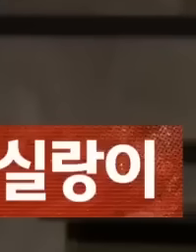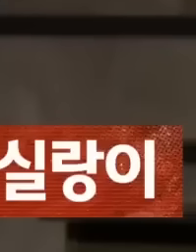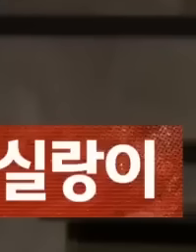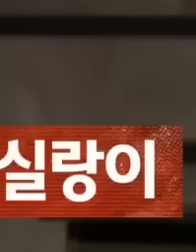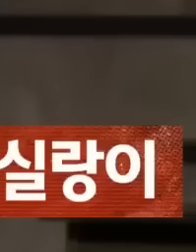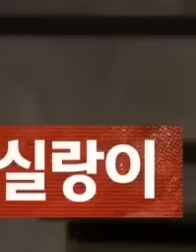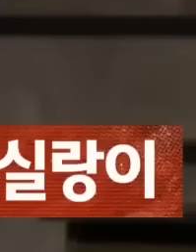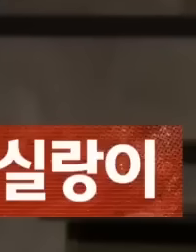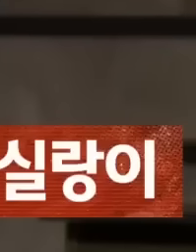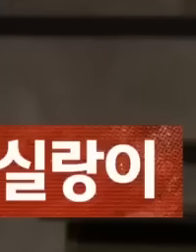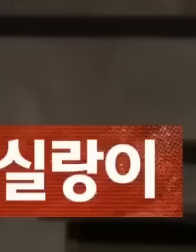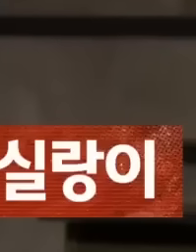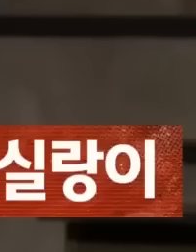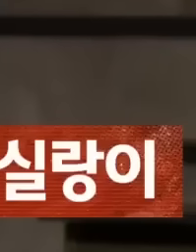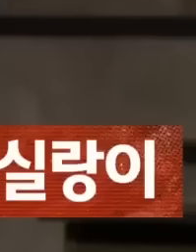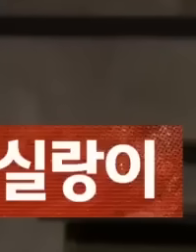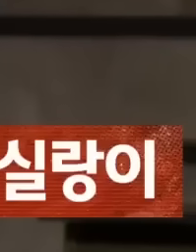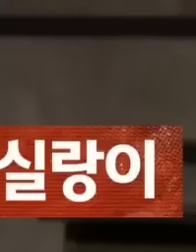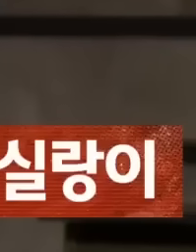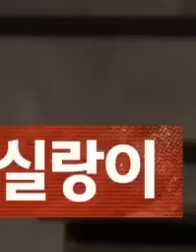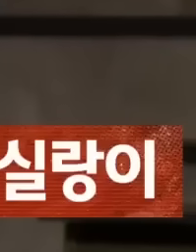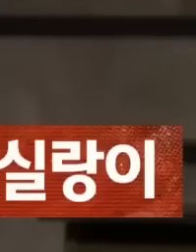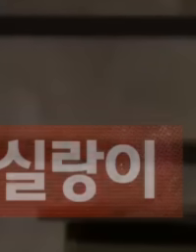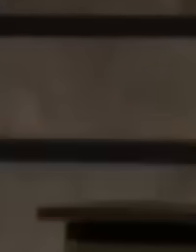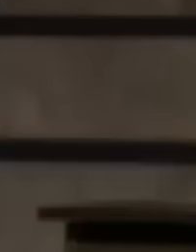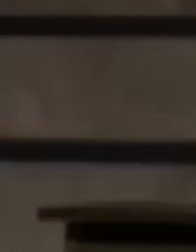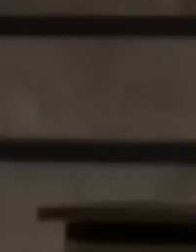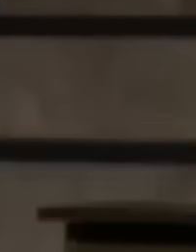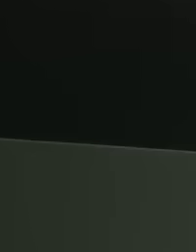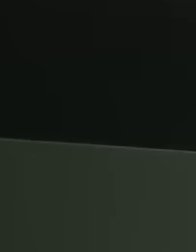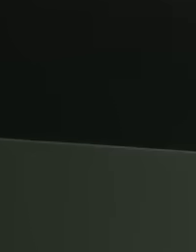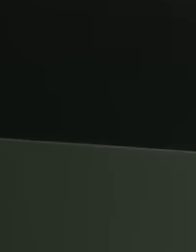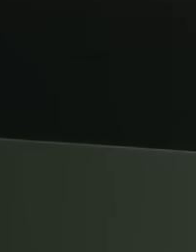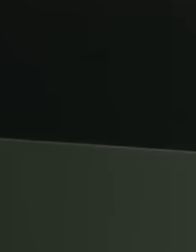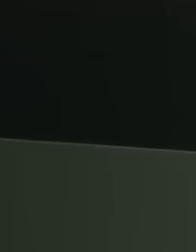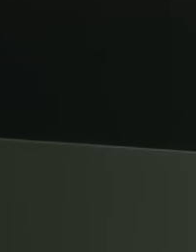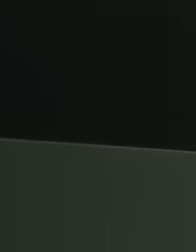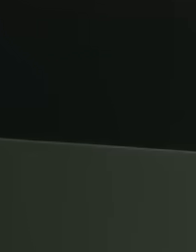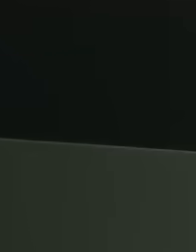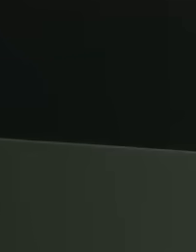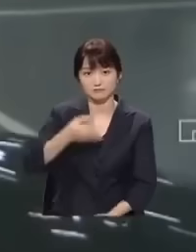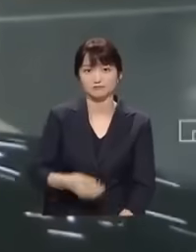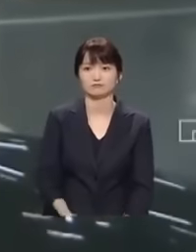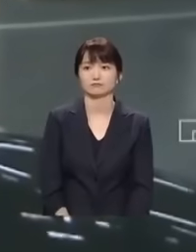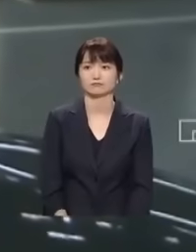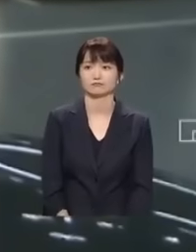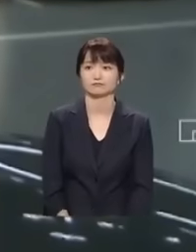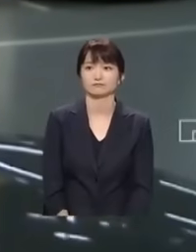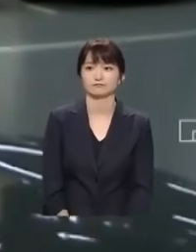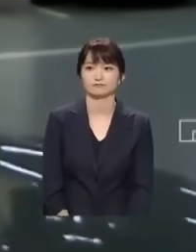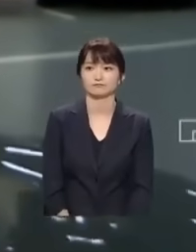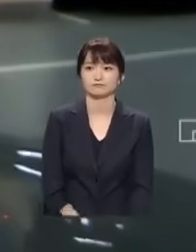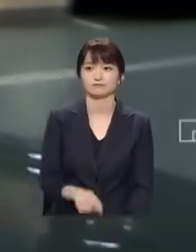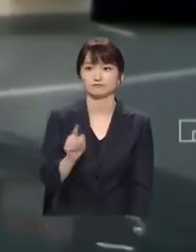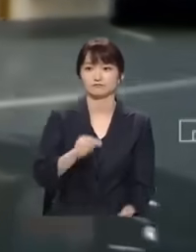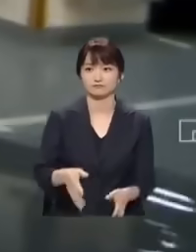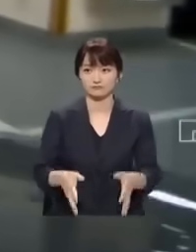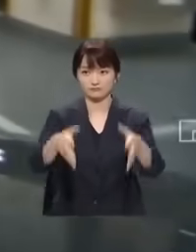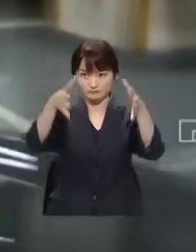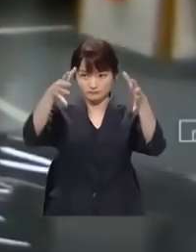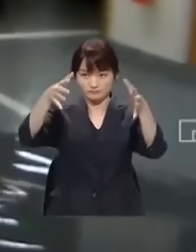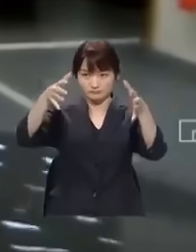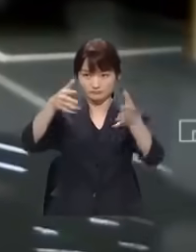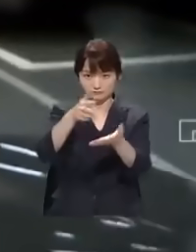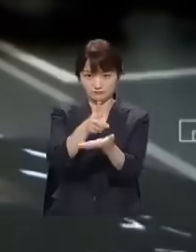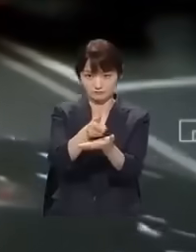정도 선에서 잘 끝난 것 같습니다. 예, 뭐 각자 판단이 있으실 겁니다. 자, 어느 건물 주차장입니다.